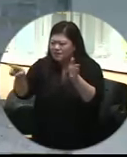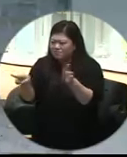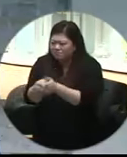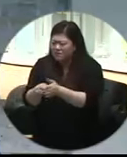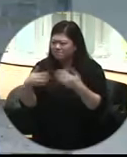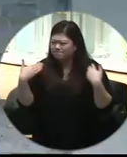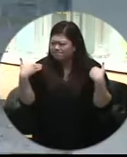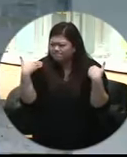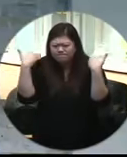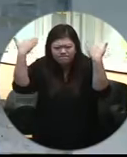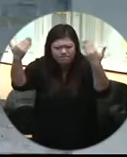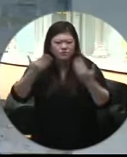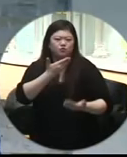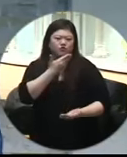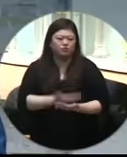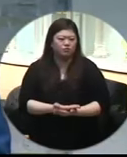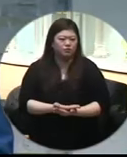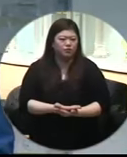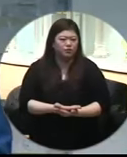전진하라는 메시지예요.